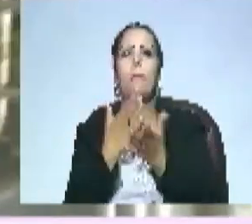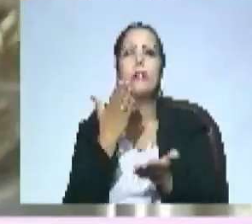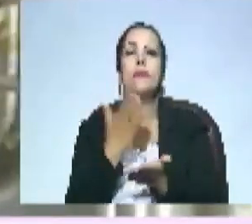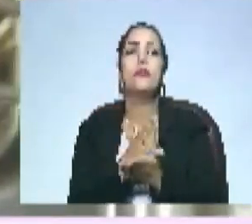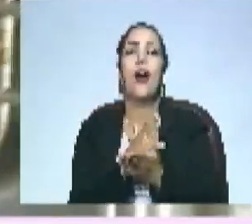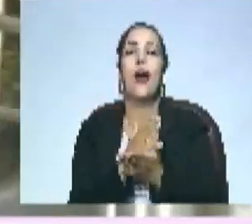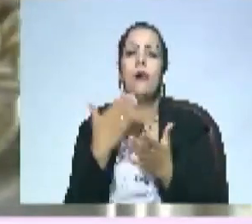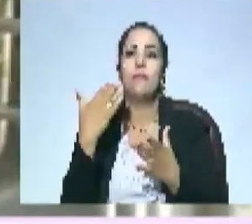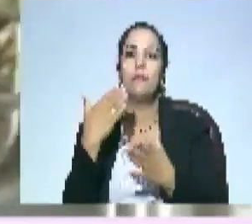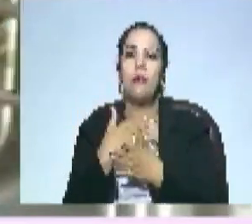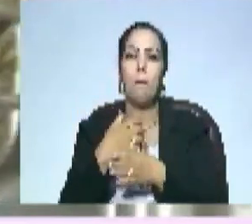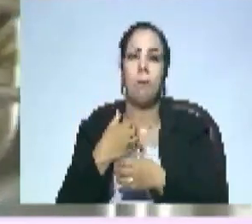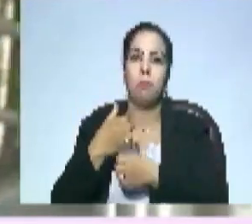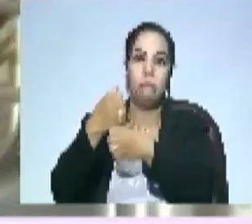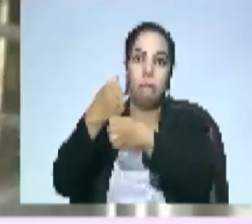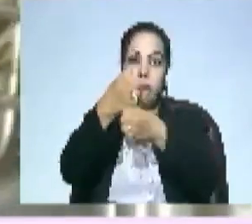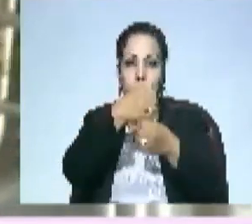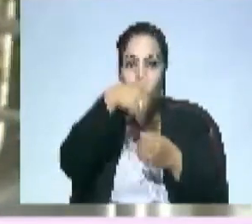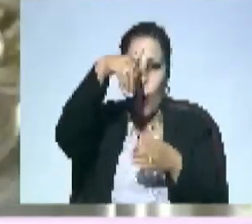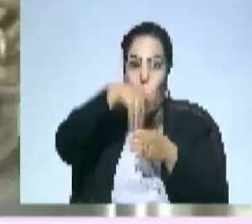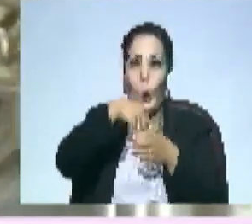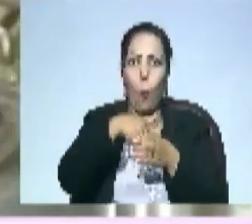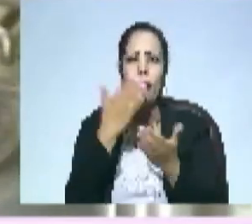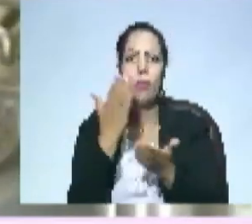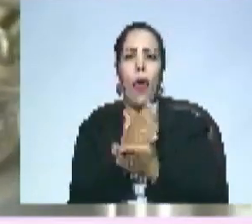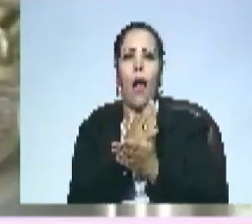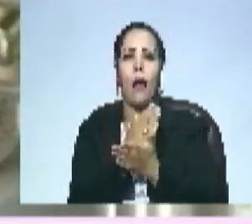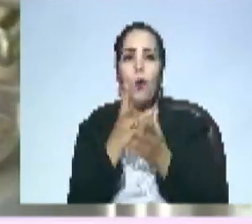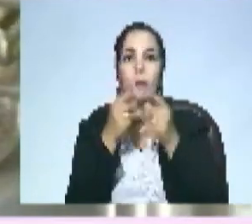بارده فلازم اعمله في الاول عشان يبرد معايا